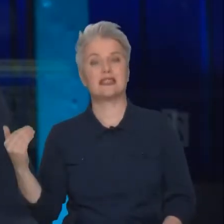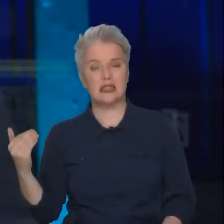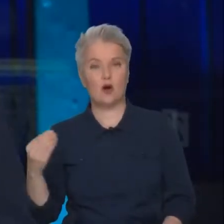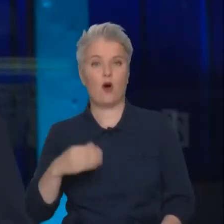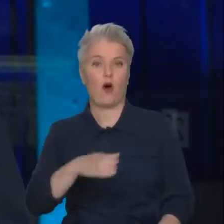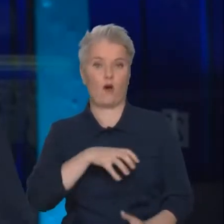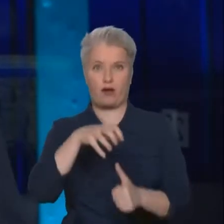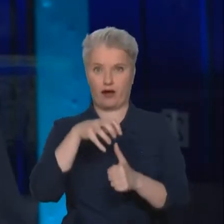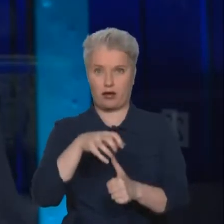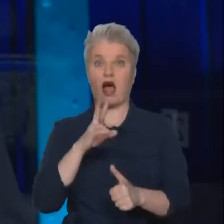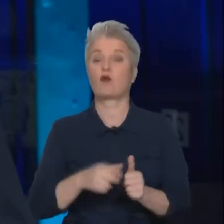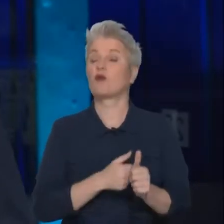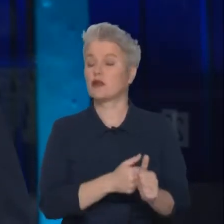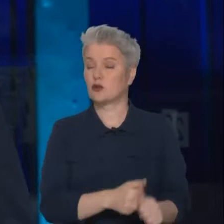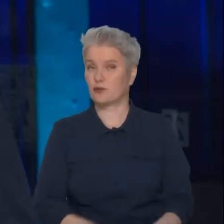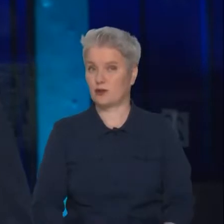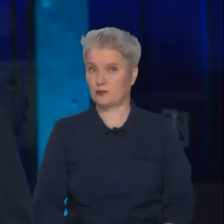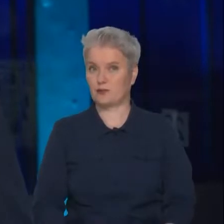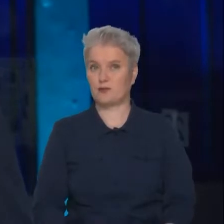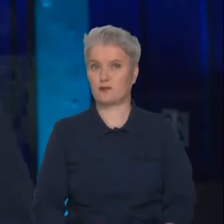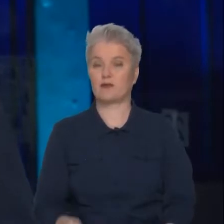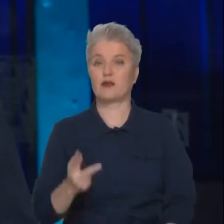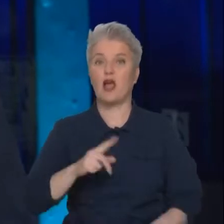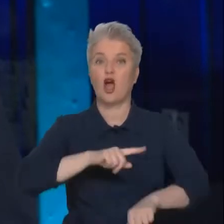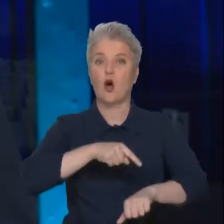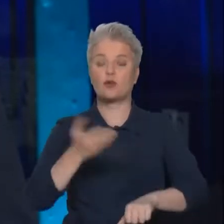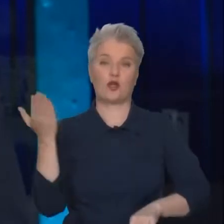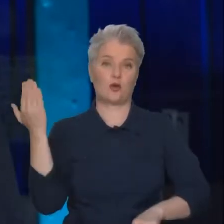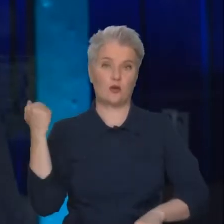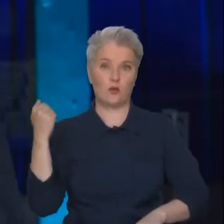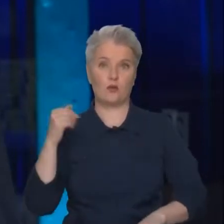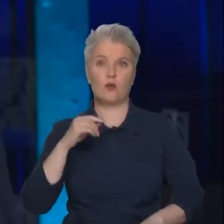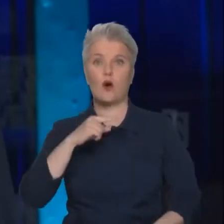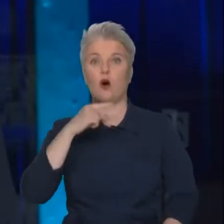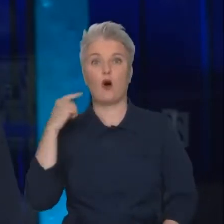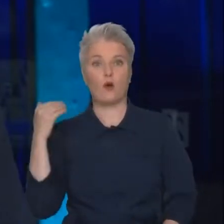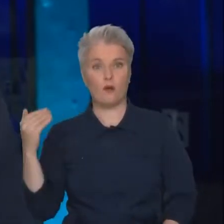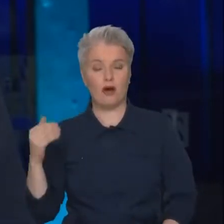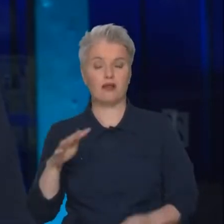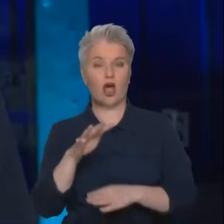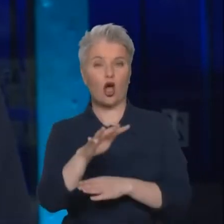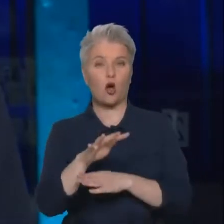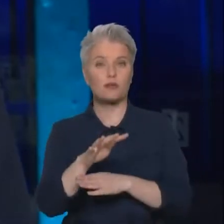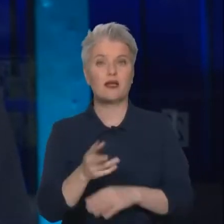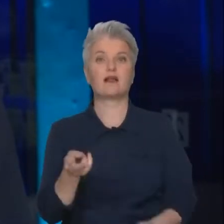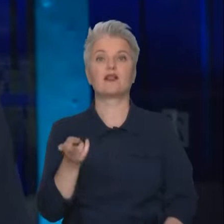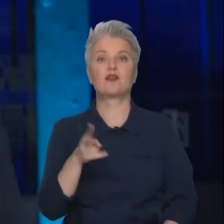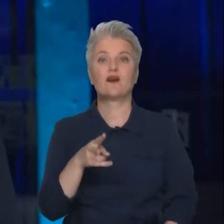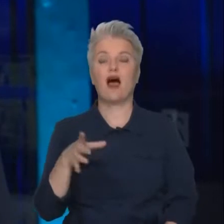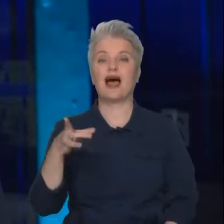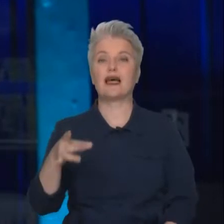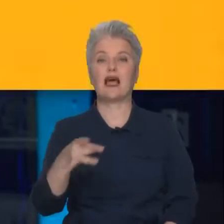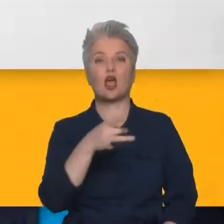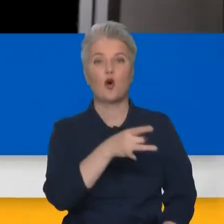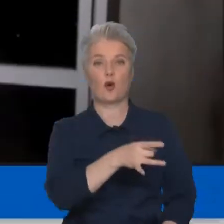Кілька годин тому окупанти обстріляли два райони Харкова. Про це повідомив міський голова Ігор Терехов. Подробиці удару знає наш